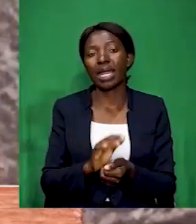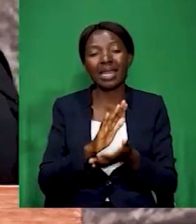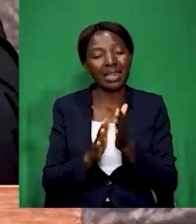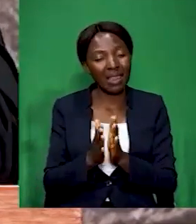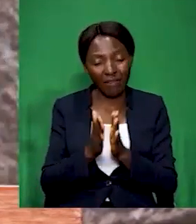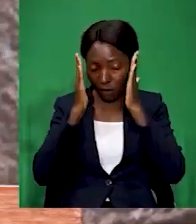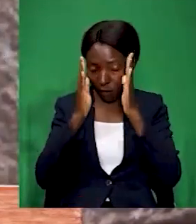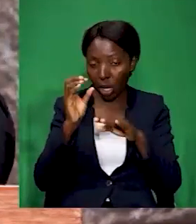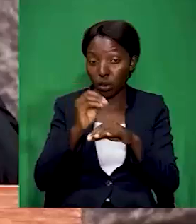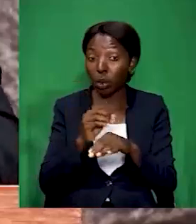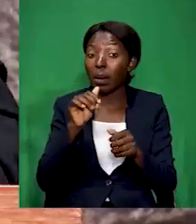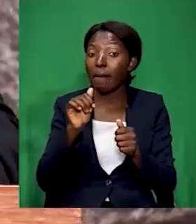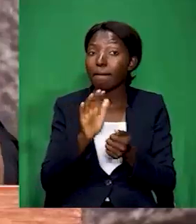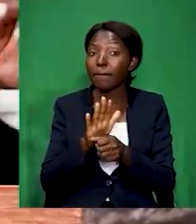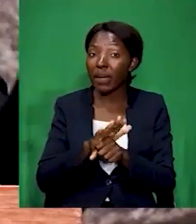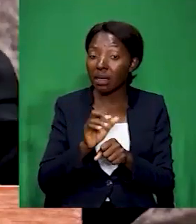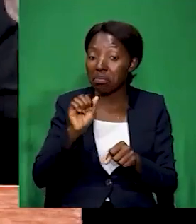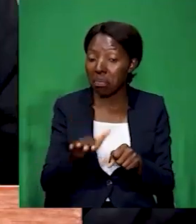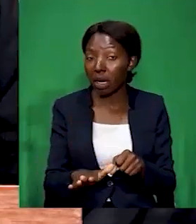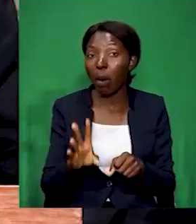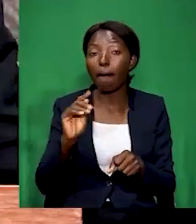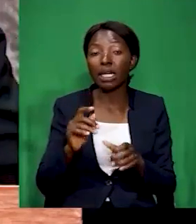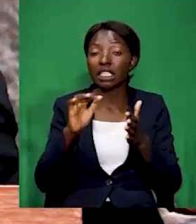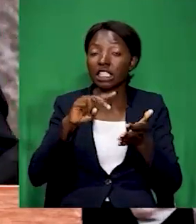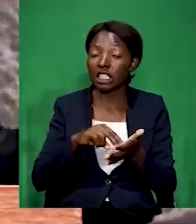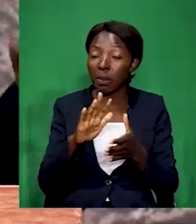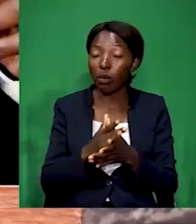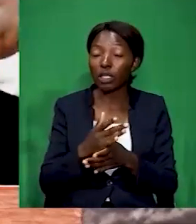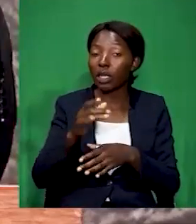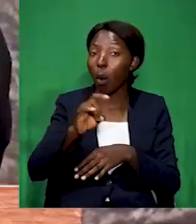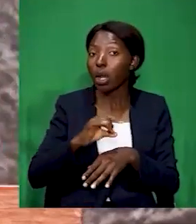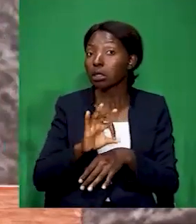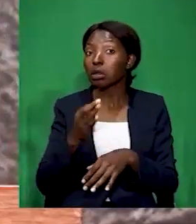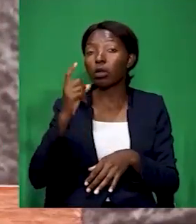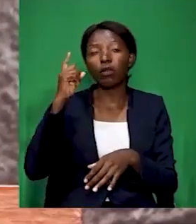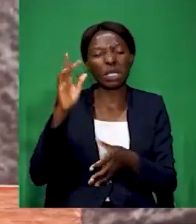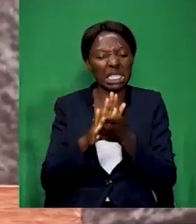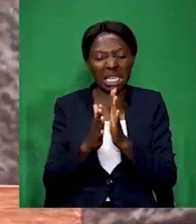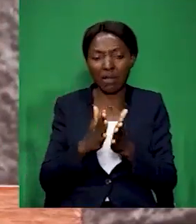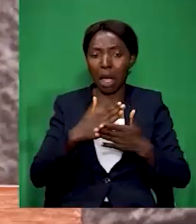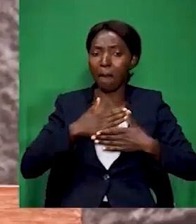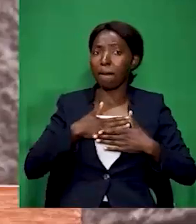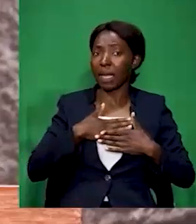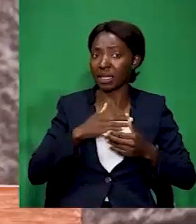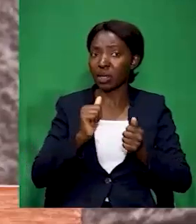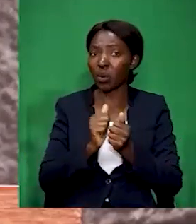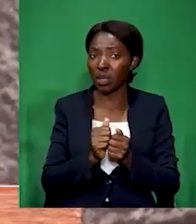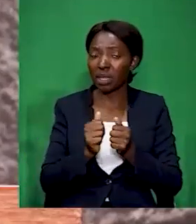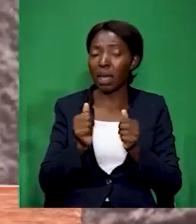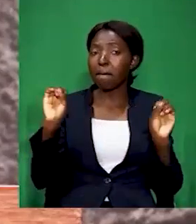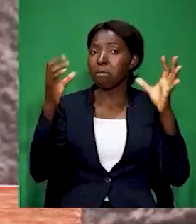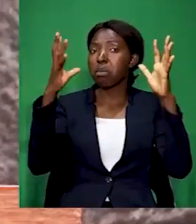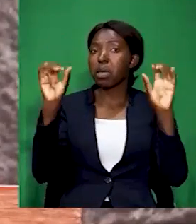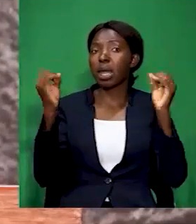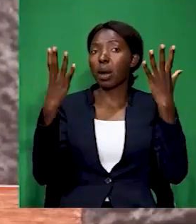paminana. Tinomira pakuti mweya waMwari. Hativhunduswe nezvishamiso. Tinotsvaga kuti